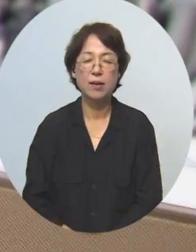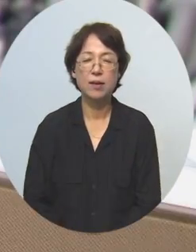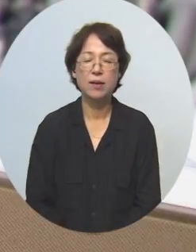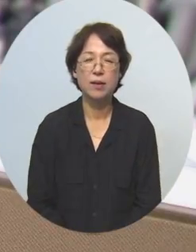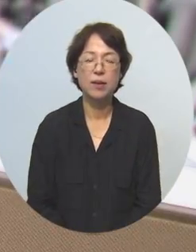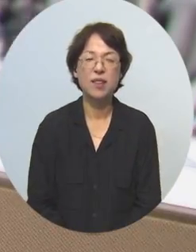녀석입니다